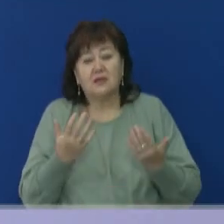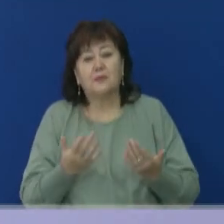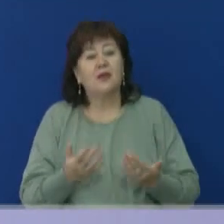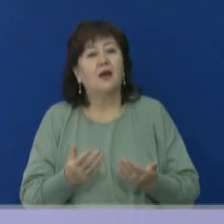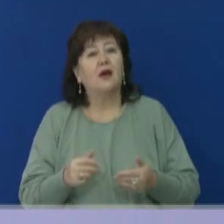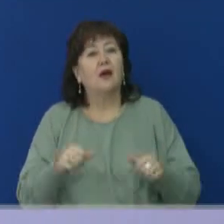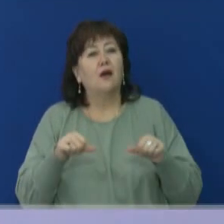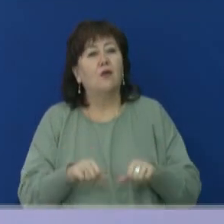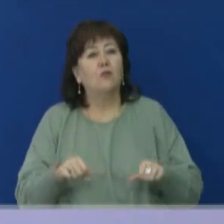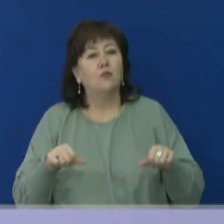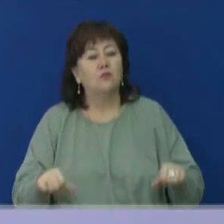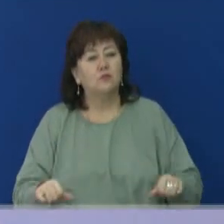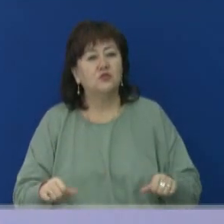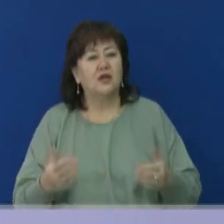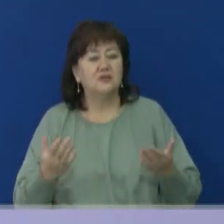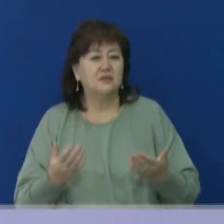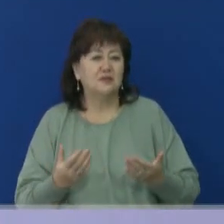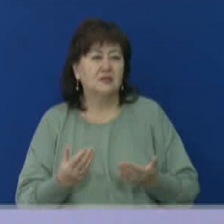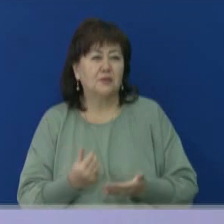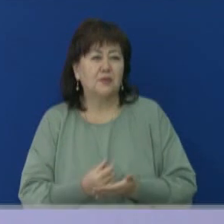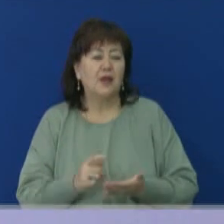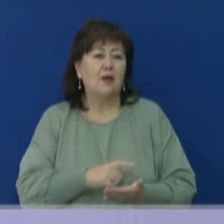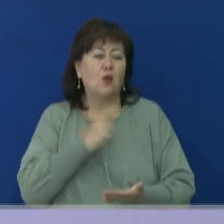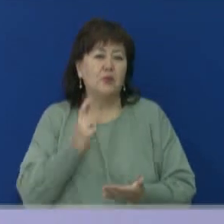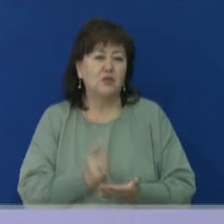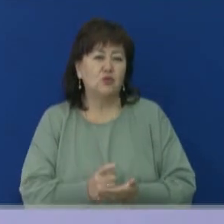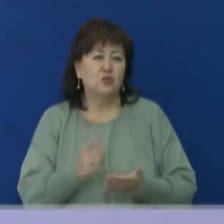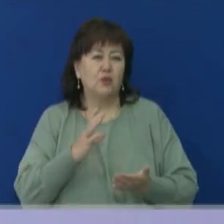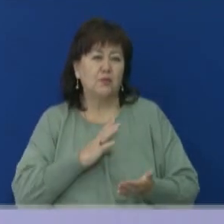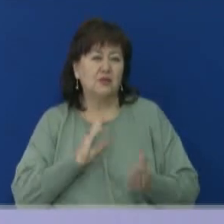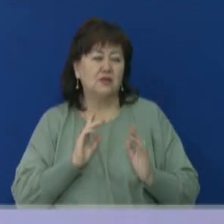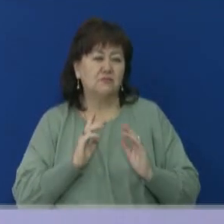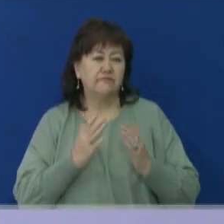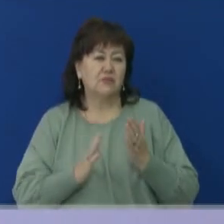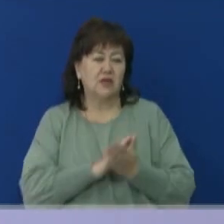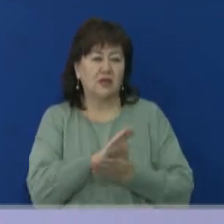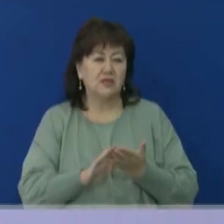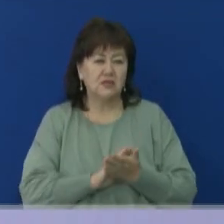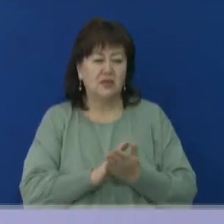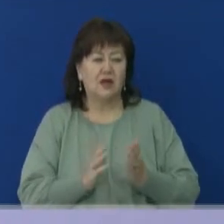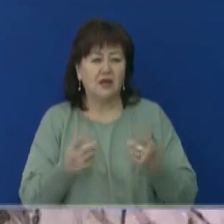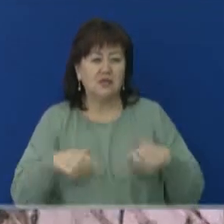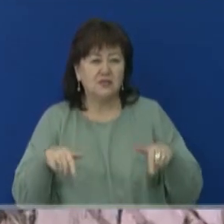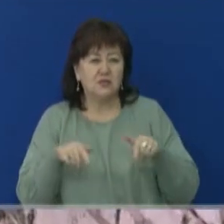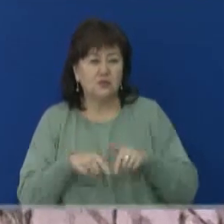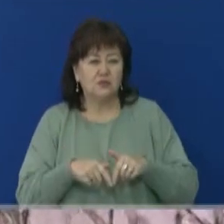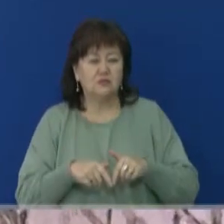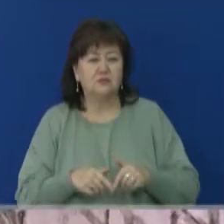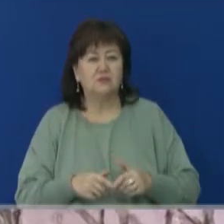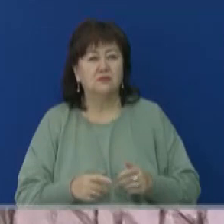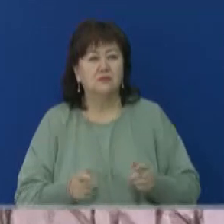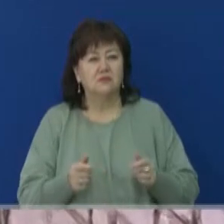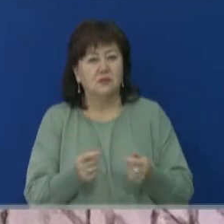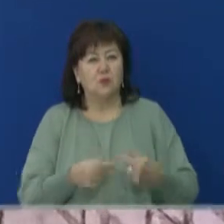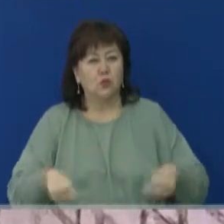қала кәсіпкерлерінің қатысуымен тұрғын үйлерді өрт қауіпсіздігін қамтамасыз ету тақырыбында дөңгелек үстел ұйымдастырылды. Төтенше